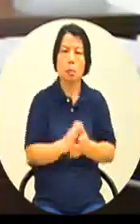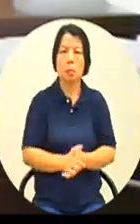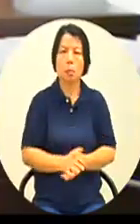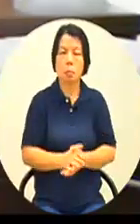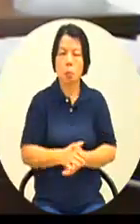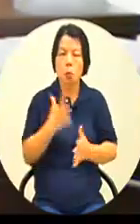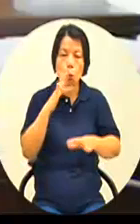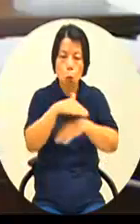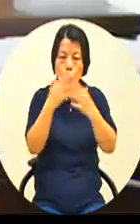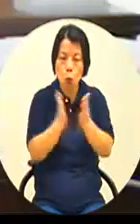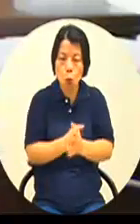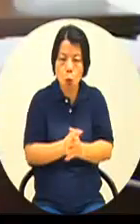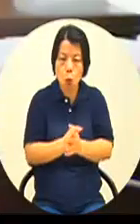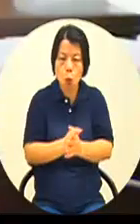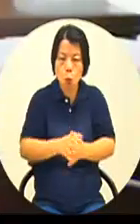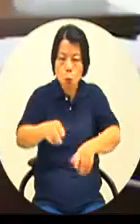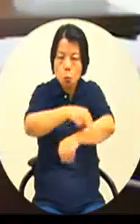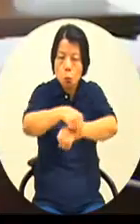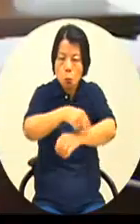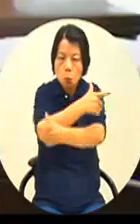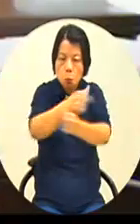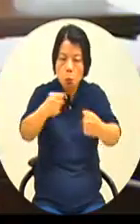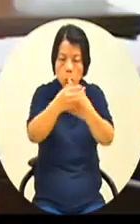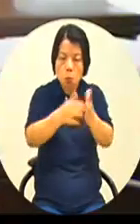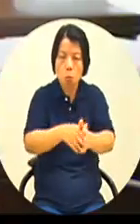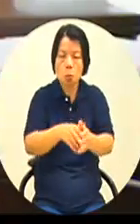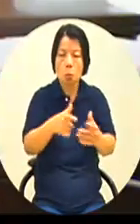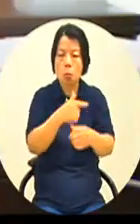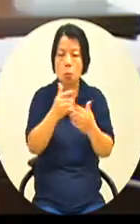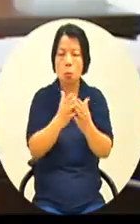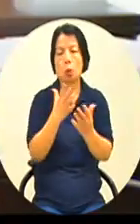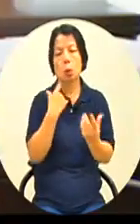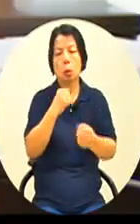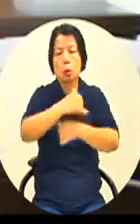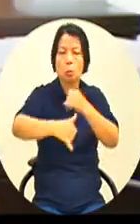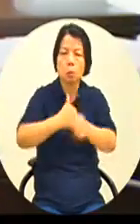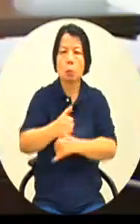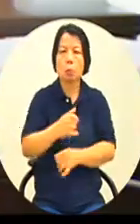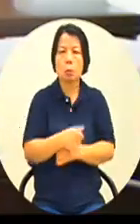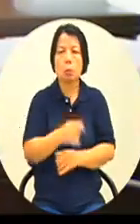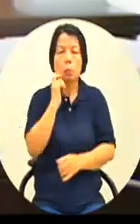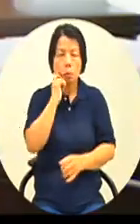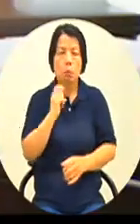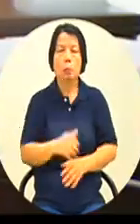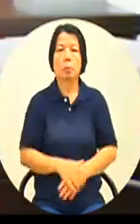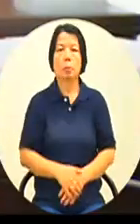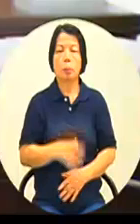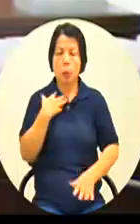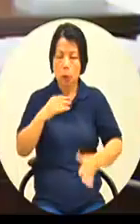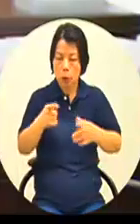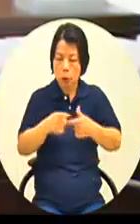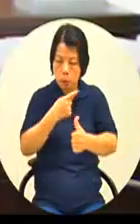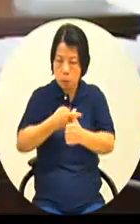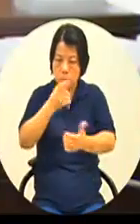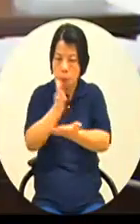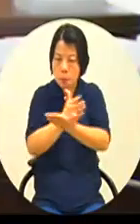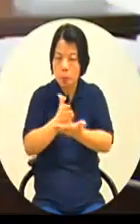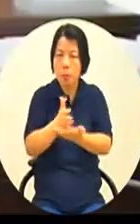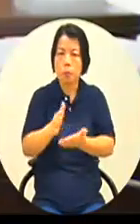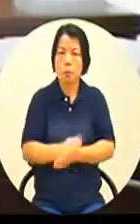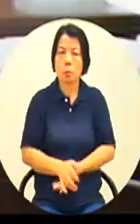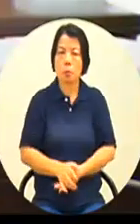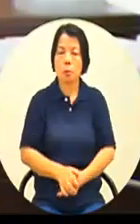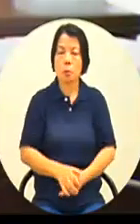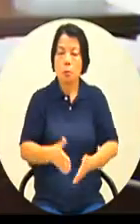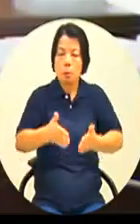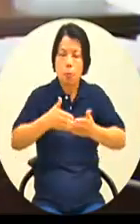的这样子去的话，是生活的机能是不能动弹，所以应该去做好评估，可能也